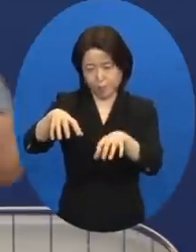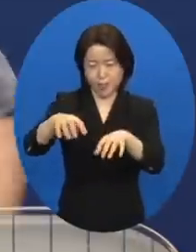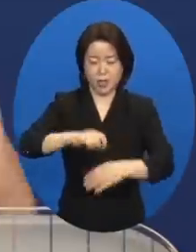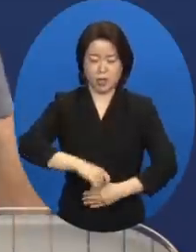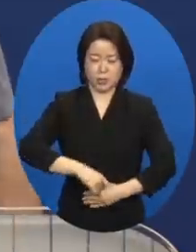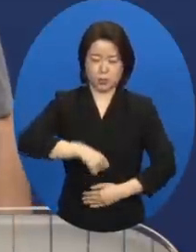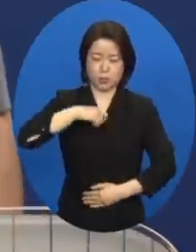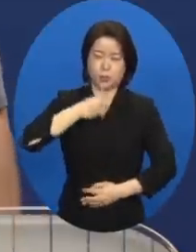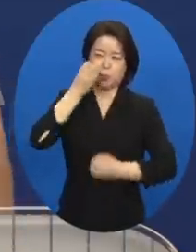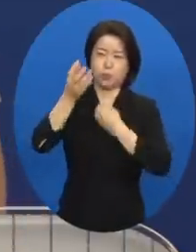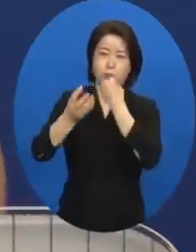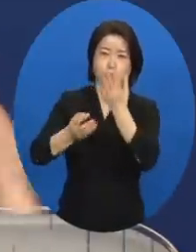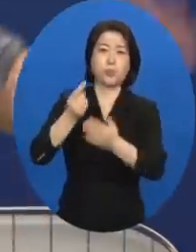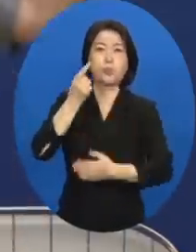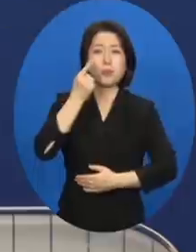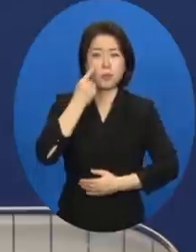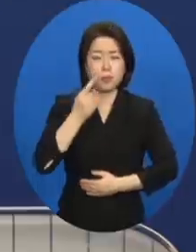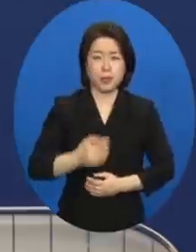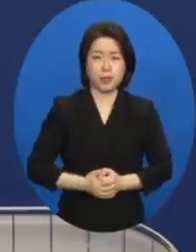솔직해지십시오.